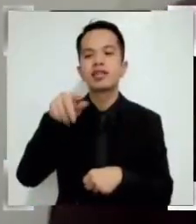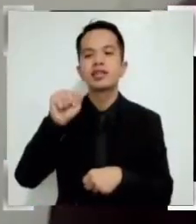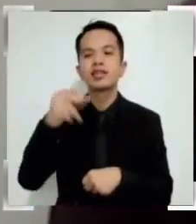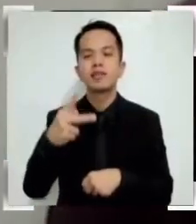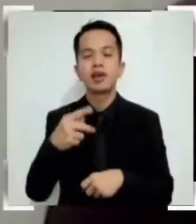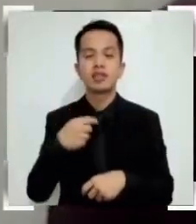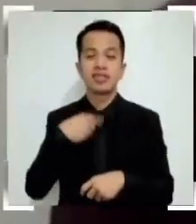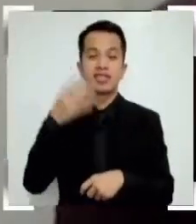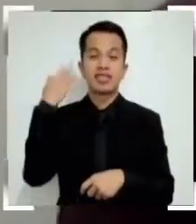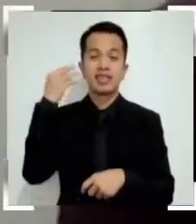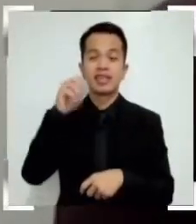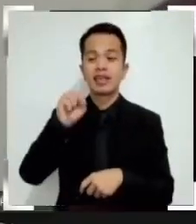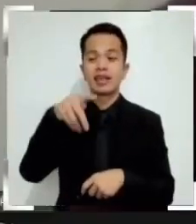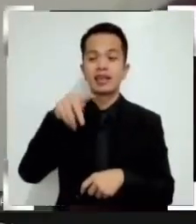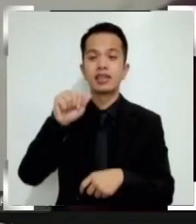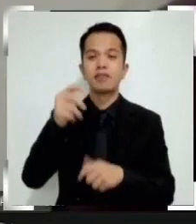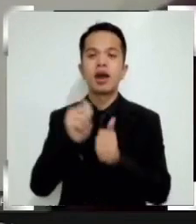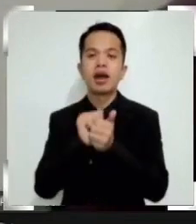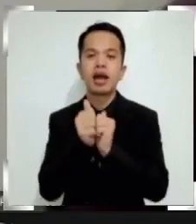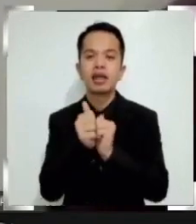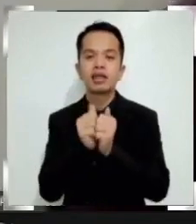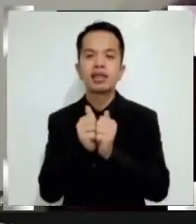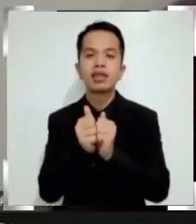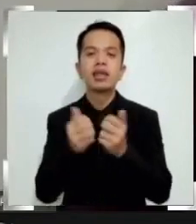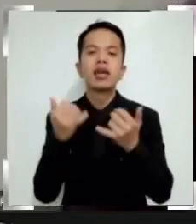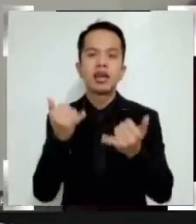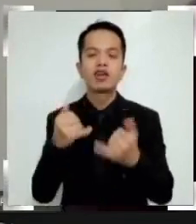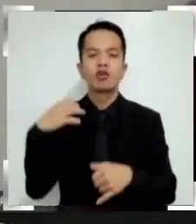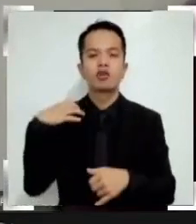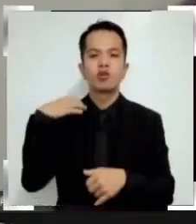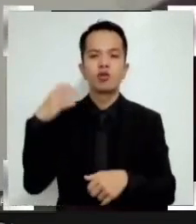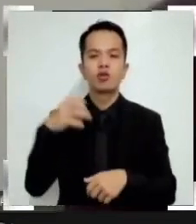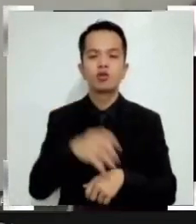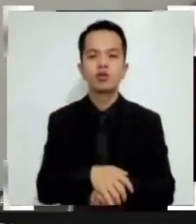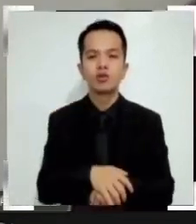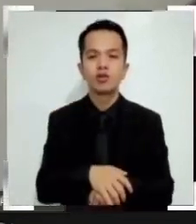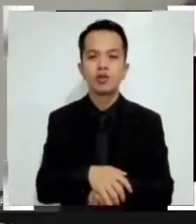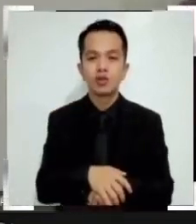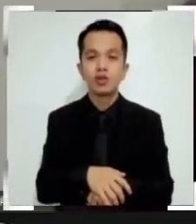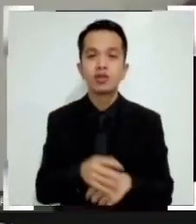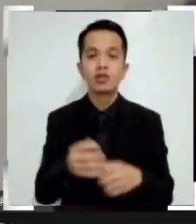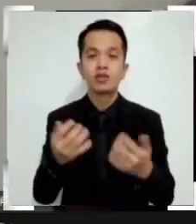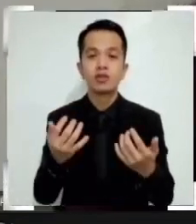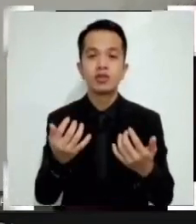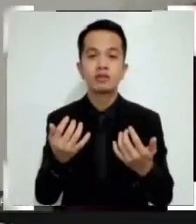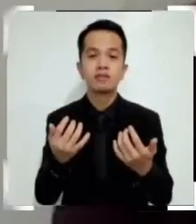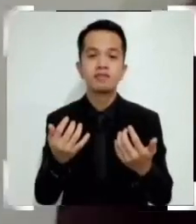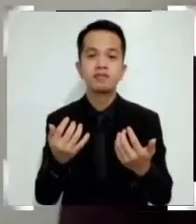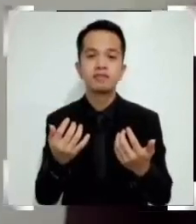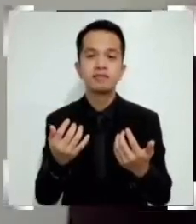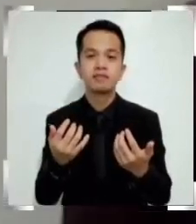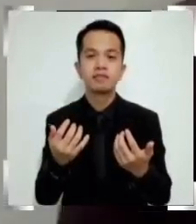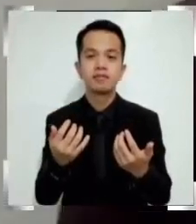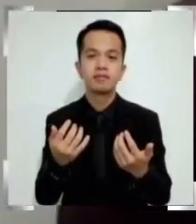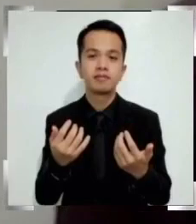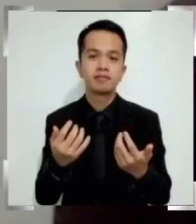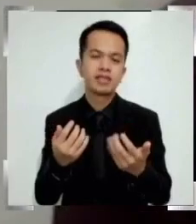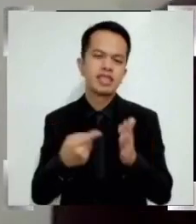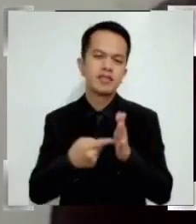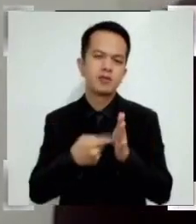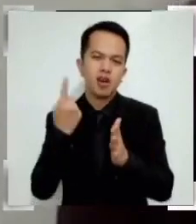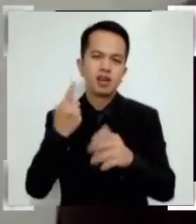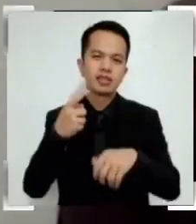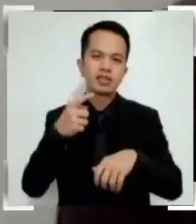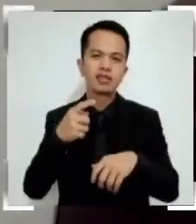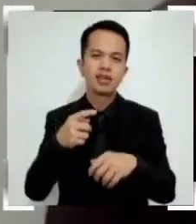takraw athlete and ngayon po ako ay coach na. And syempre po dahil ito ay minsan lang dumating sa atin, sa buhay natin,